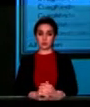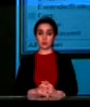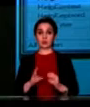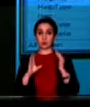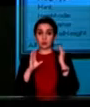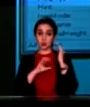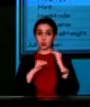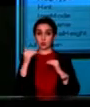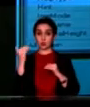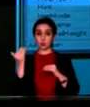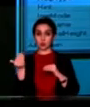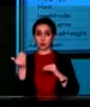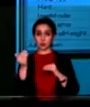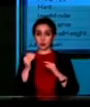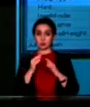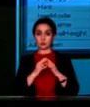So'ng uning